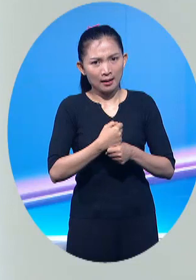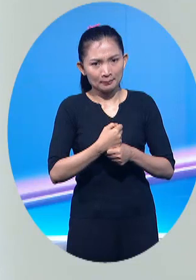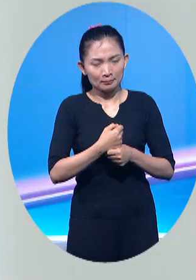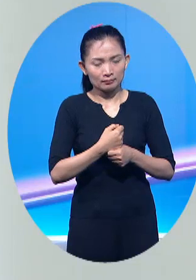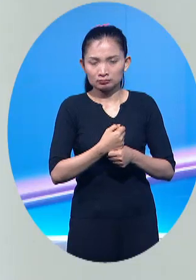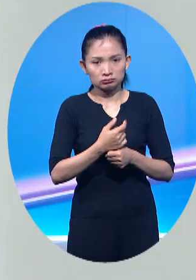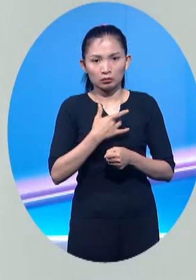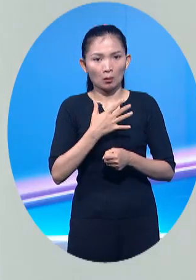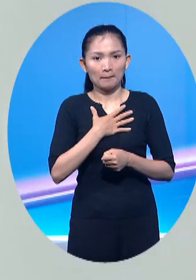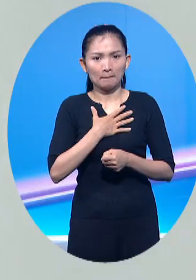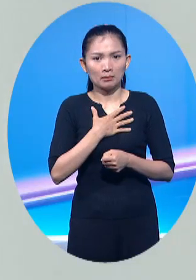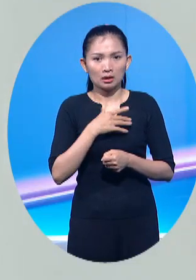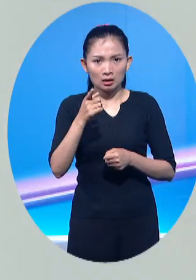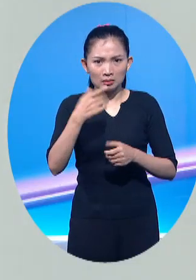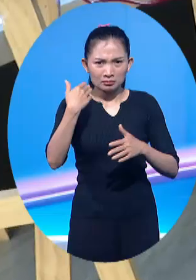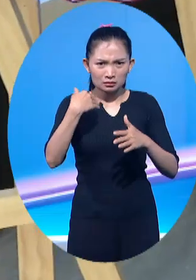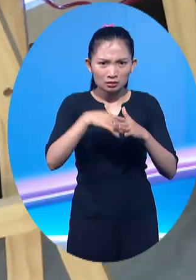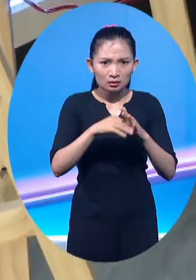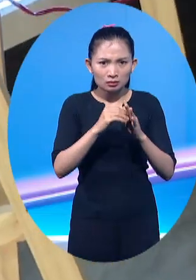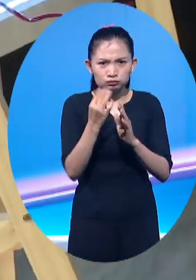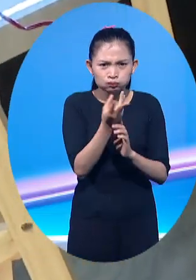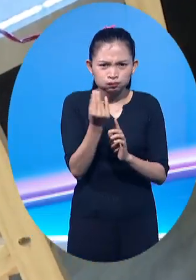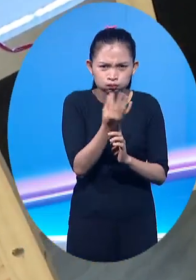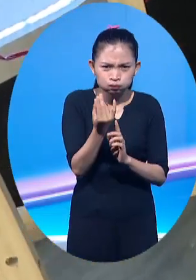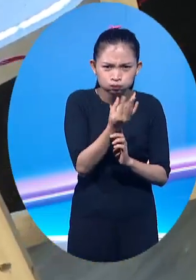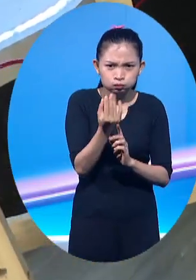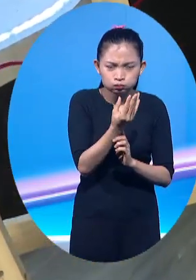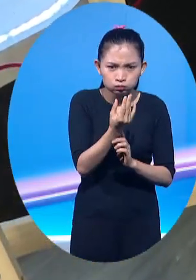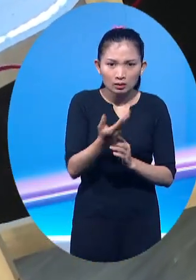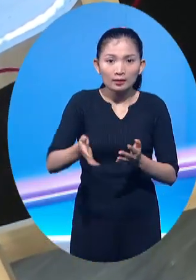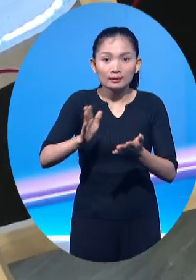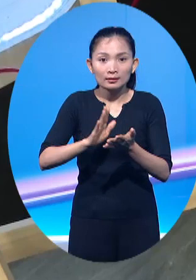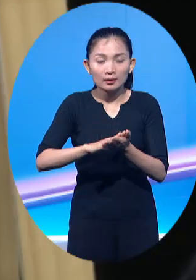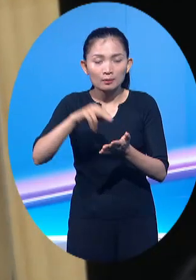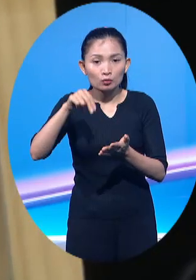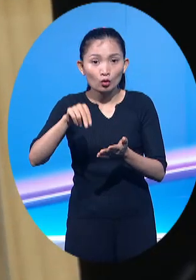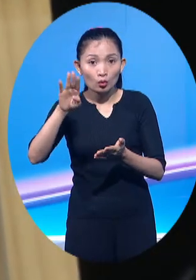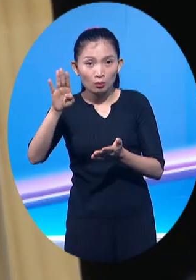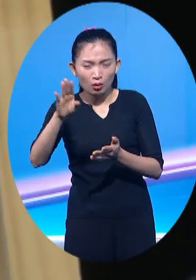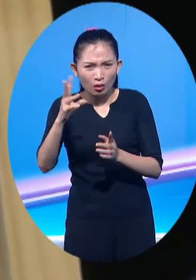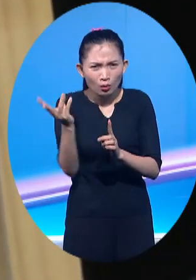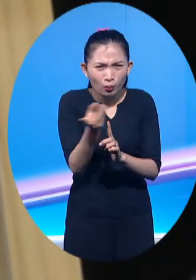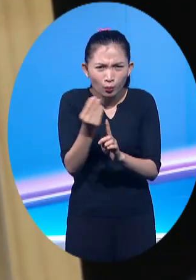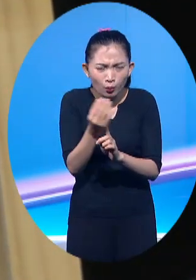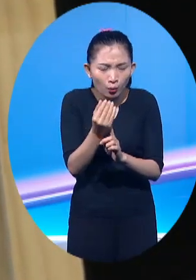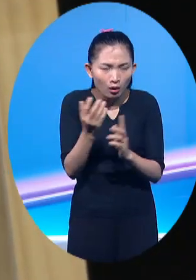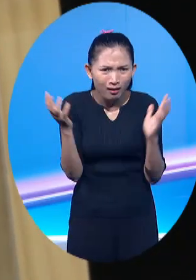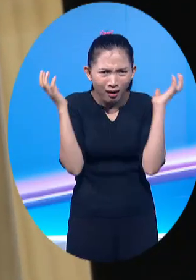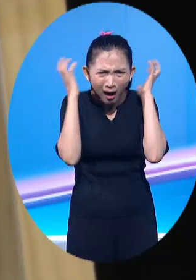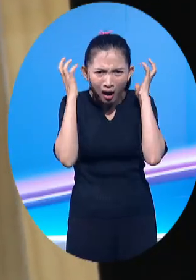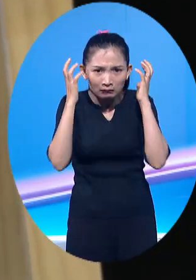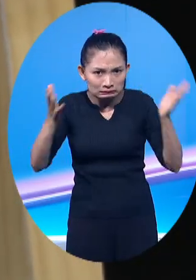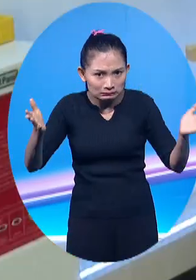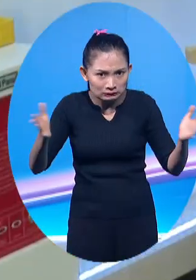Nhờ vào còi báo động gắn trong và khả năng liên kết với nhau tại khu vực nội bộ, thiết bị sẽ phát ra âm thanh cảnh báo với âm lượng lớn ngay tại